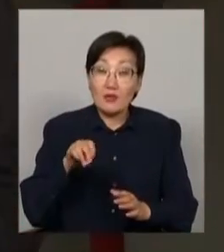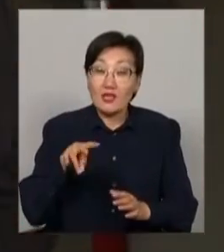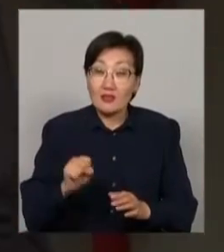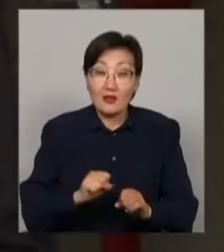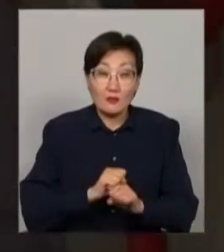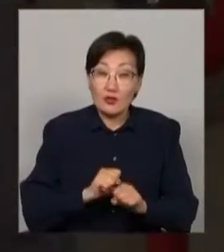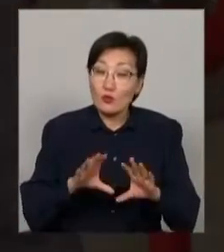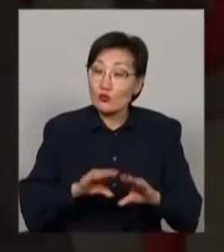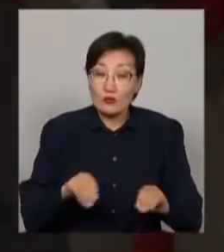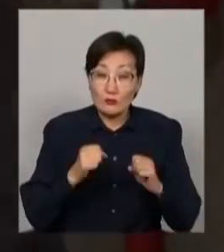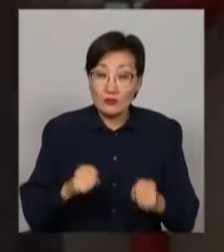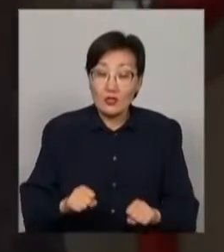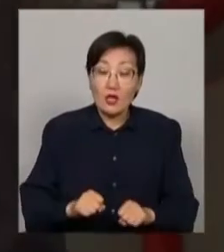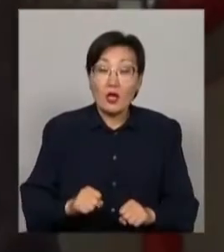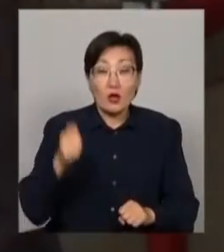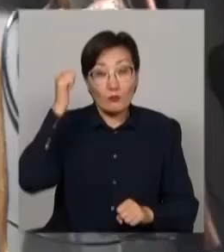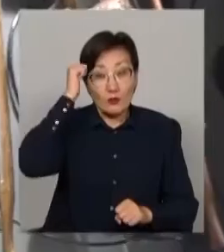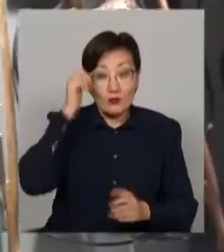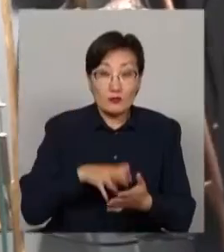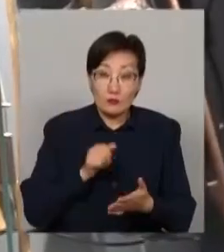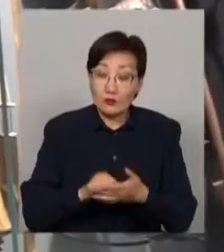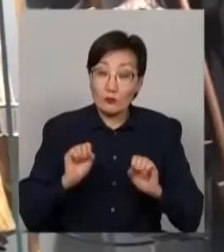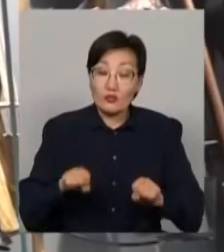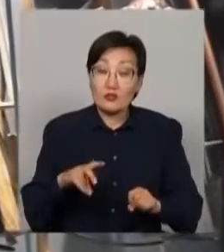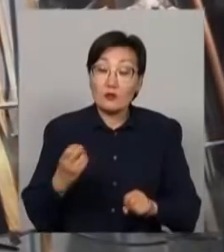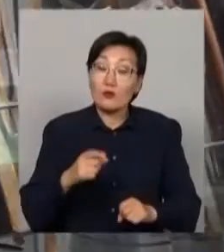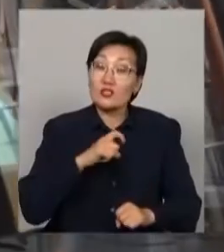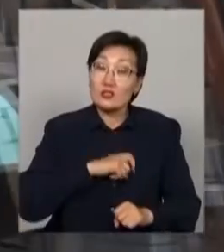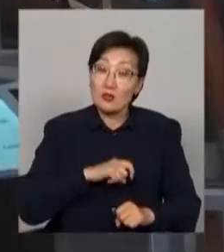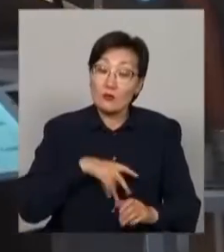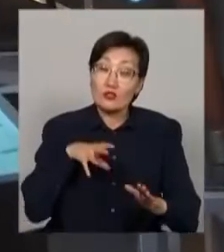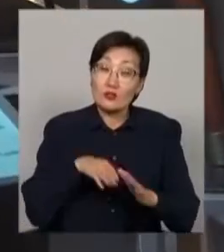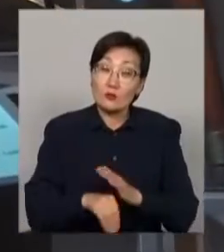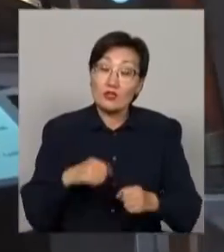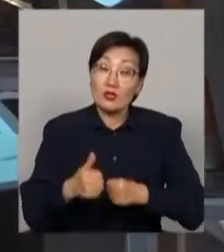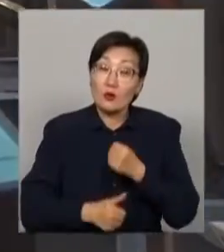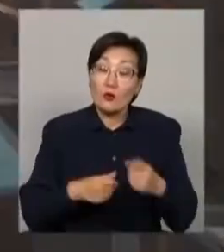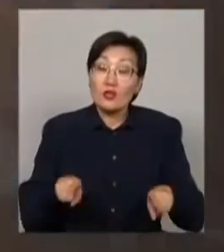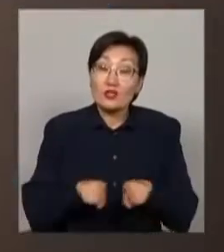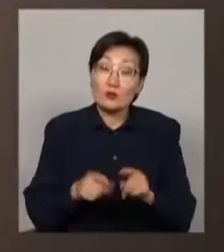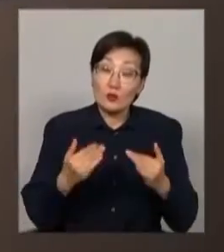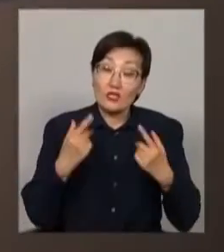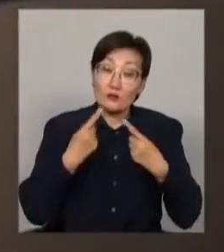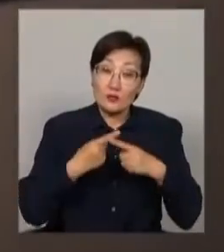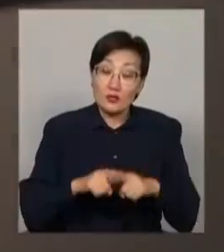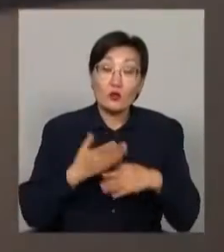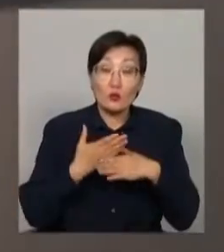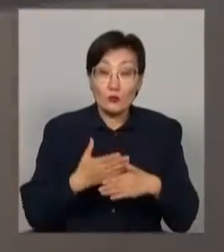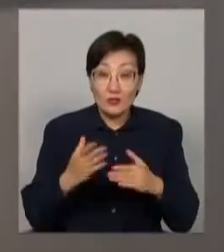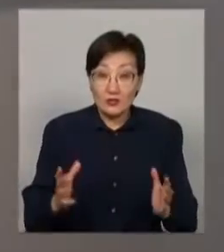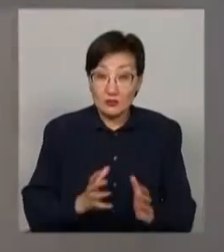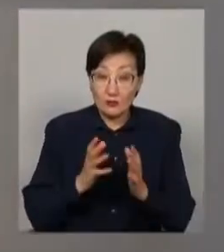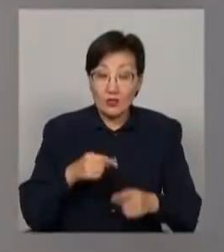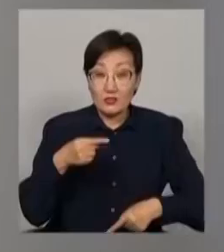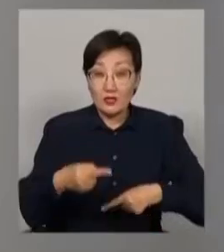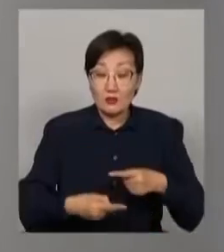мүмкіндіктері жоқ. Себебі біз жәдігерді құртып алмауымыз керек. Ұлттың руханиятына жататын дүниелер осылай заманауи технологиямен сақталады.